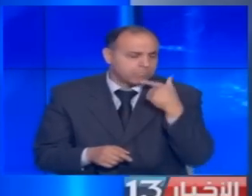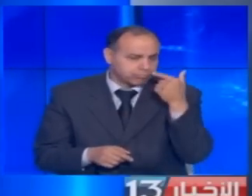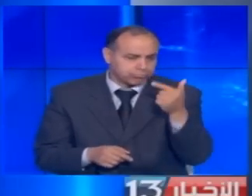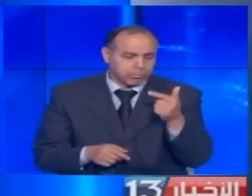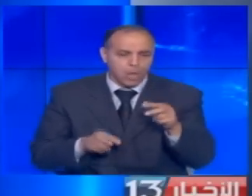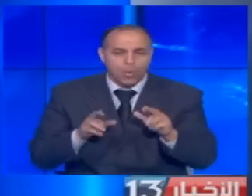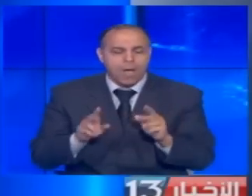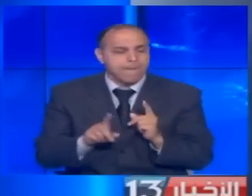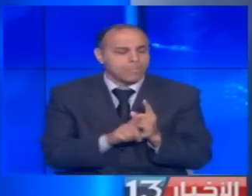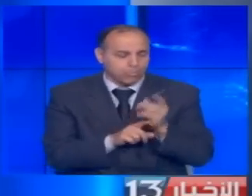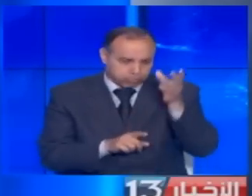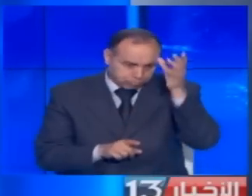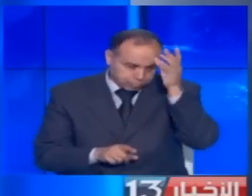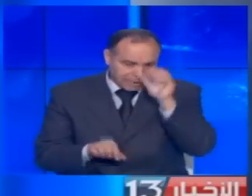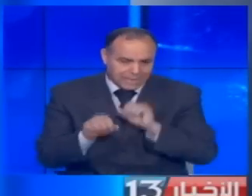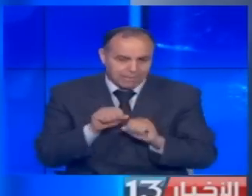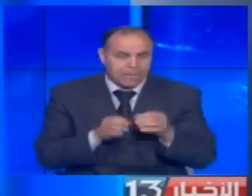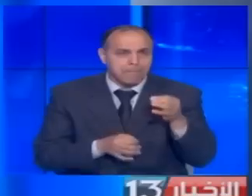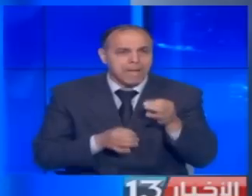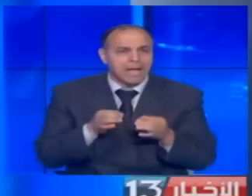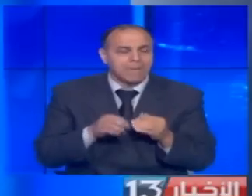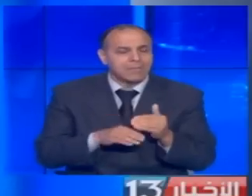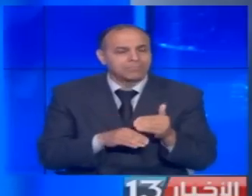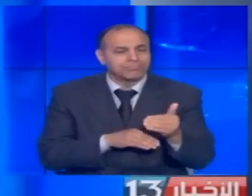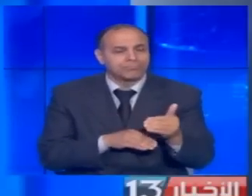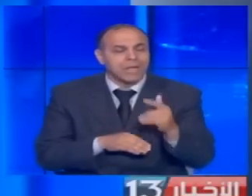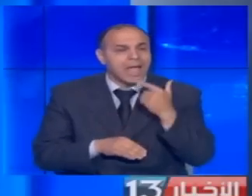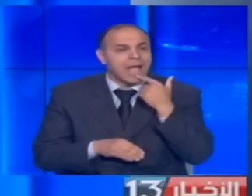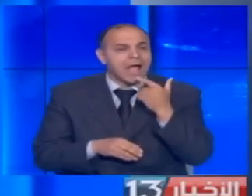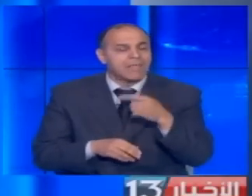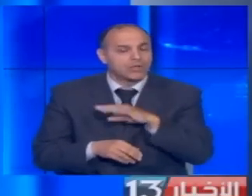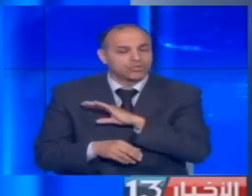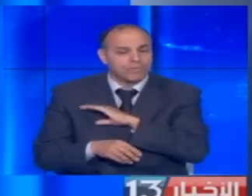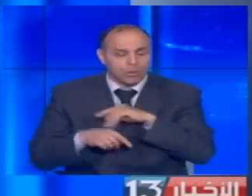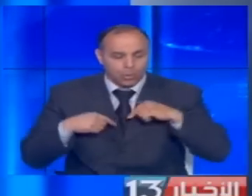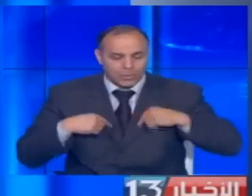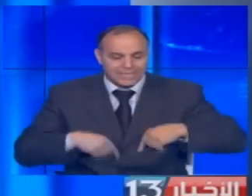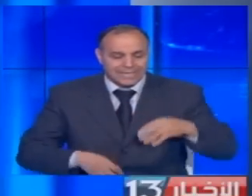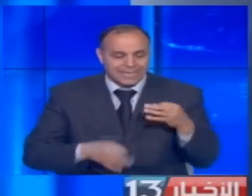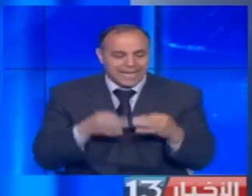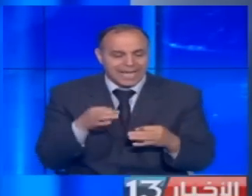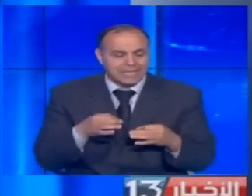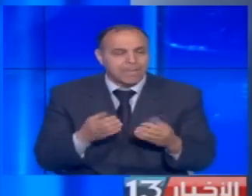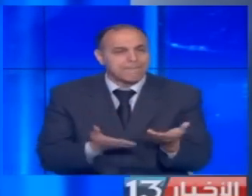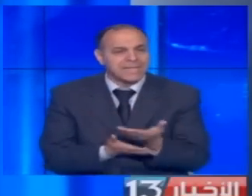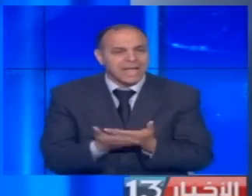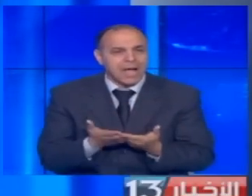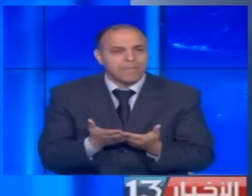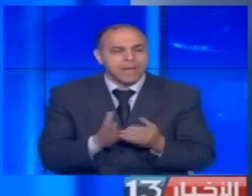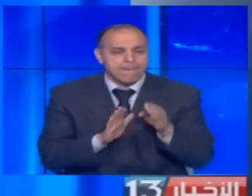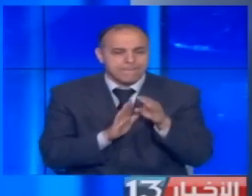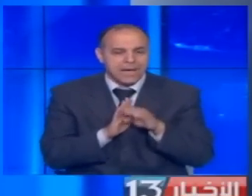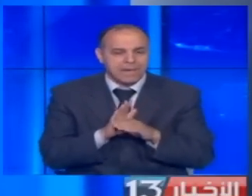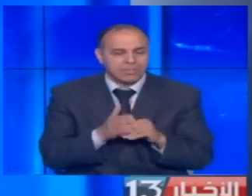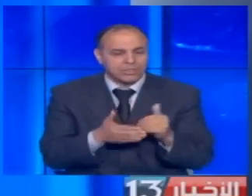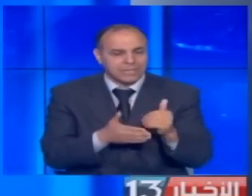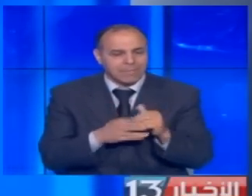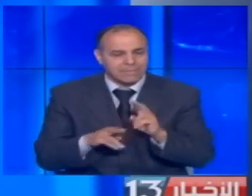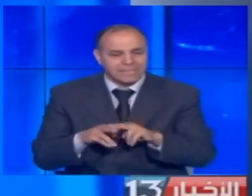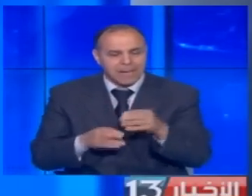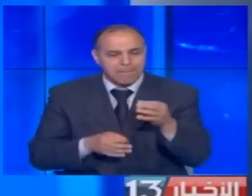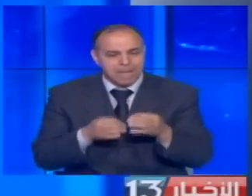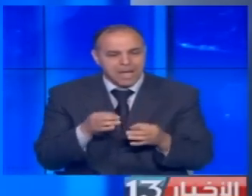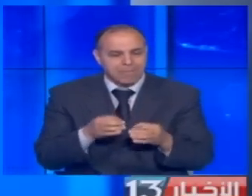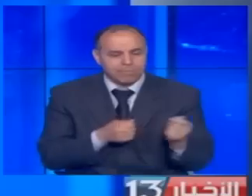عنوان ملتقى علمي نظمته محكمه التعقيب تحت اشراف وزاره العدل وبالتعاون مع برنامج دعم اصلاح القضاء